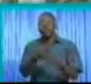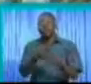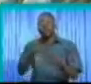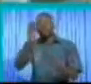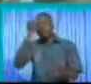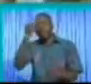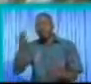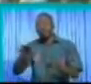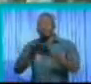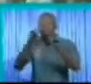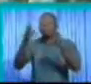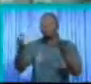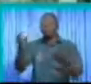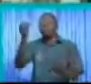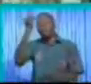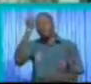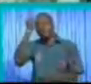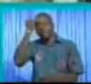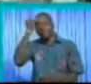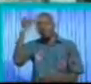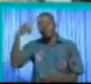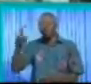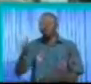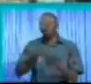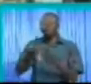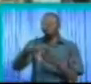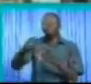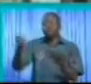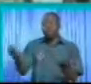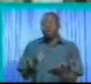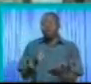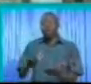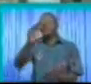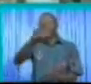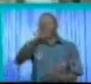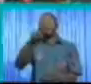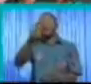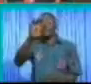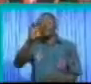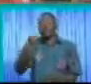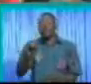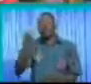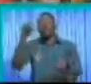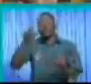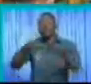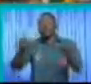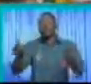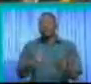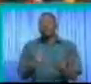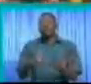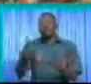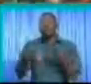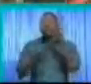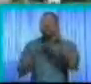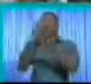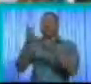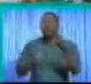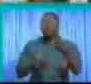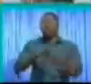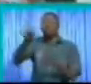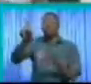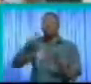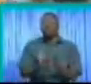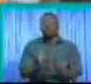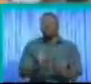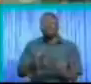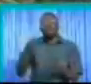à l'ouverture officielle de ces locaux où sont logés 150 stands. Aussitôt ouverts, visiteurs, professionnels du tourisme